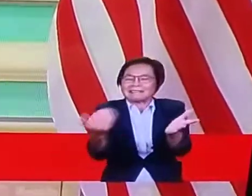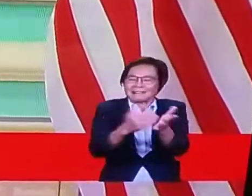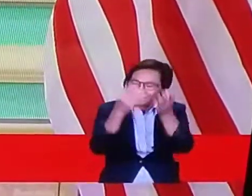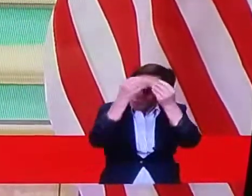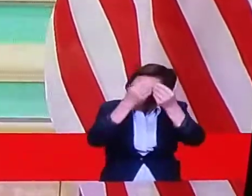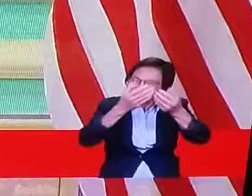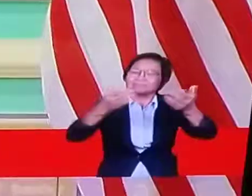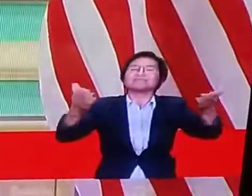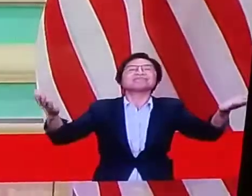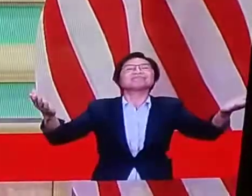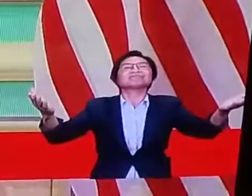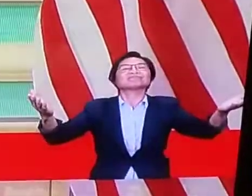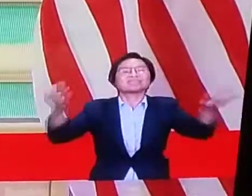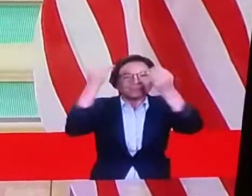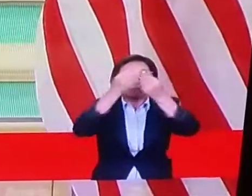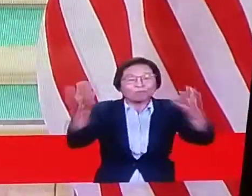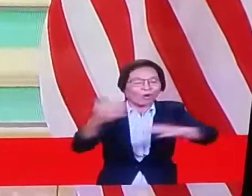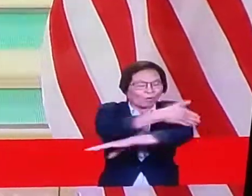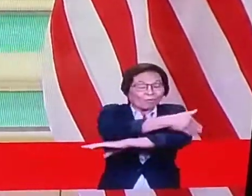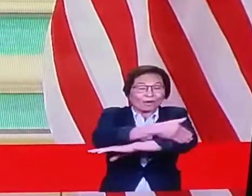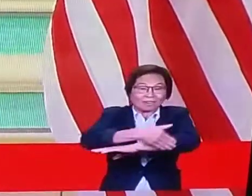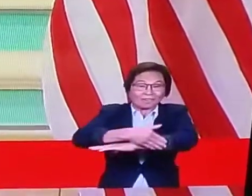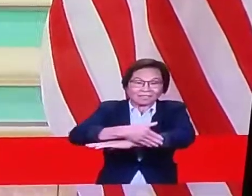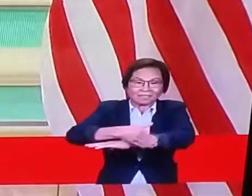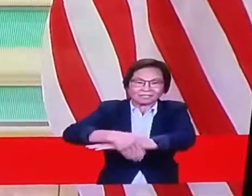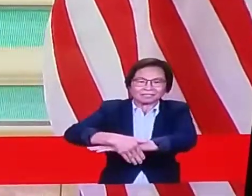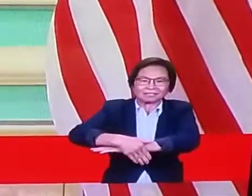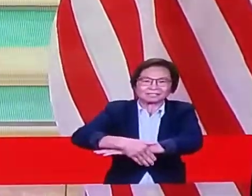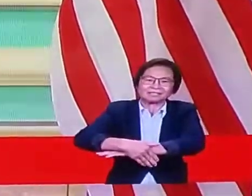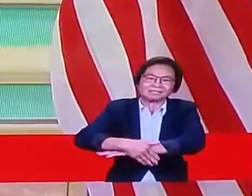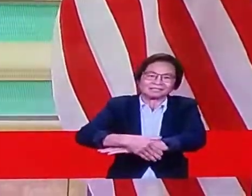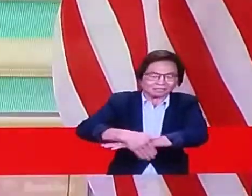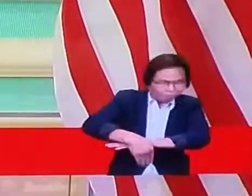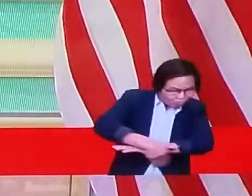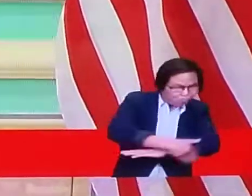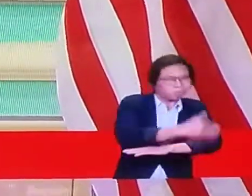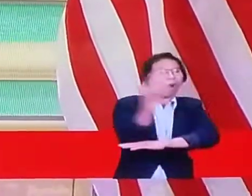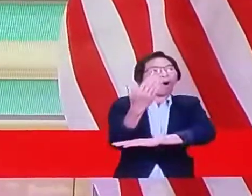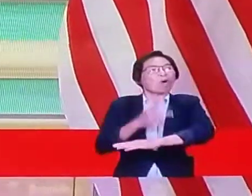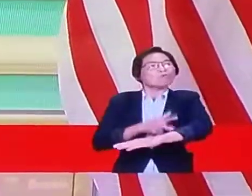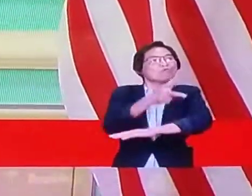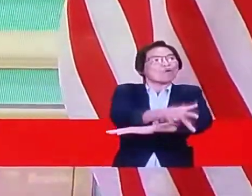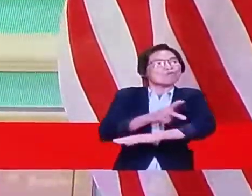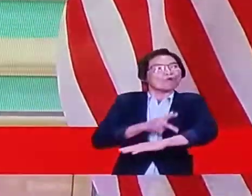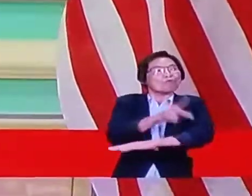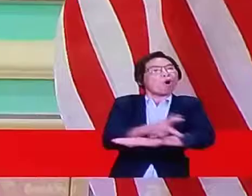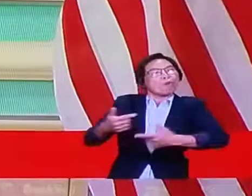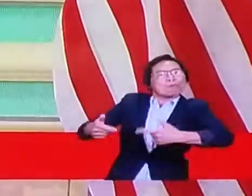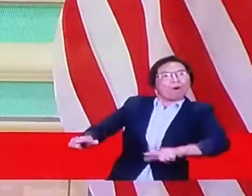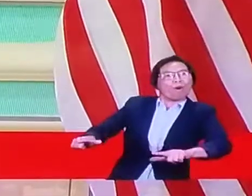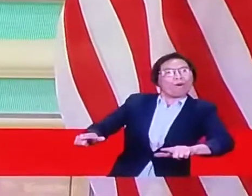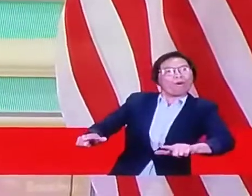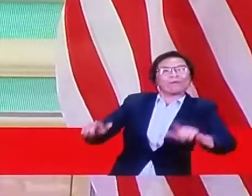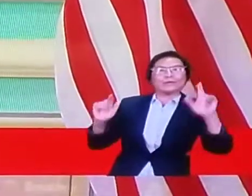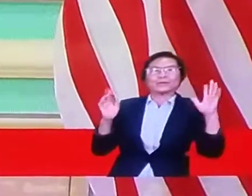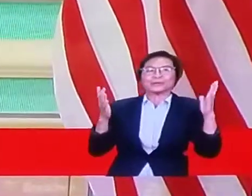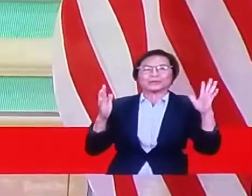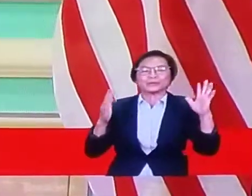saya mengumumkan bahawa rentas negeri dibenarkan oleh pihak kerajaan.